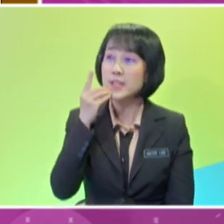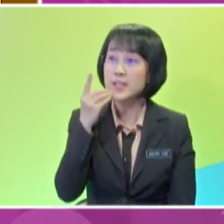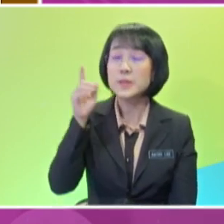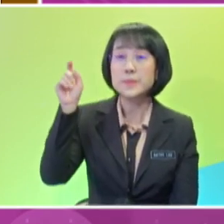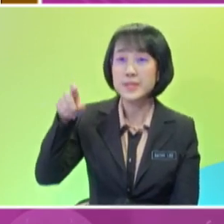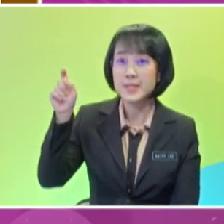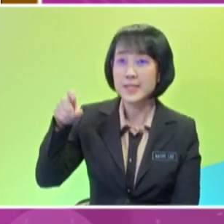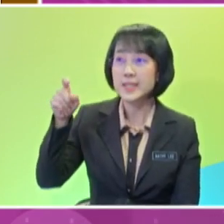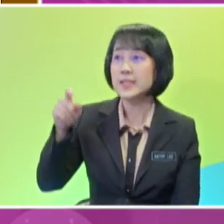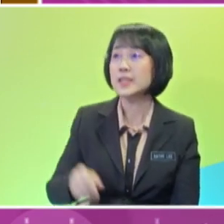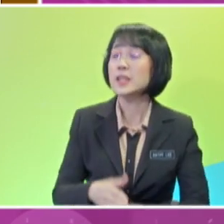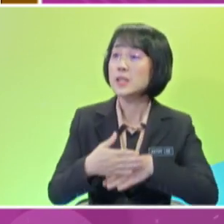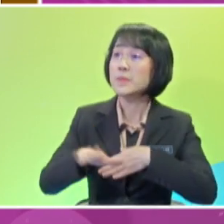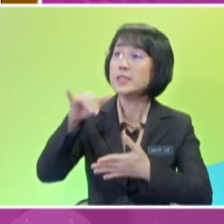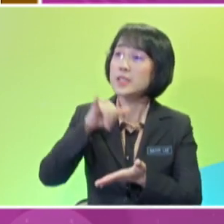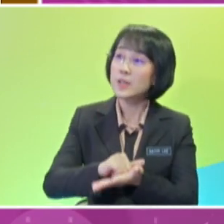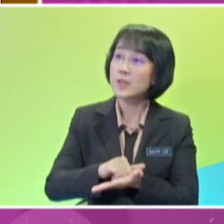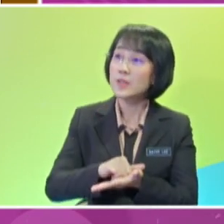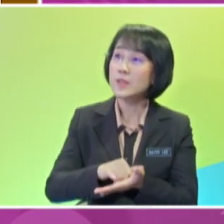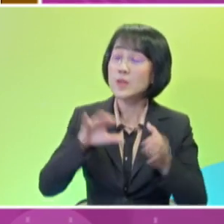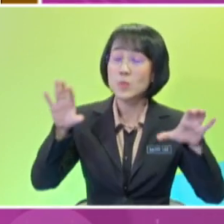lepaskan begitu buat buat